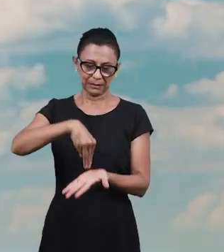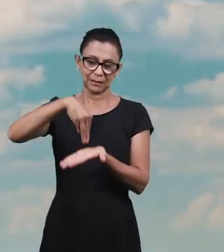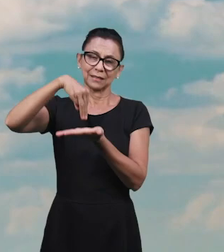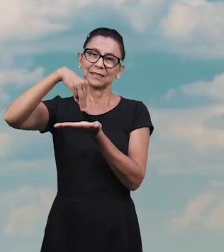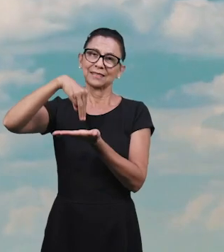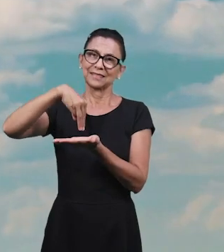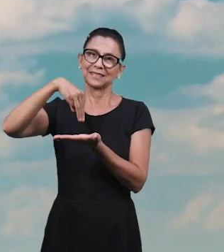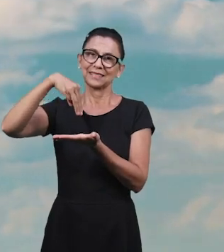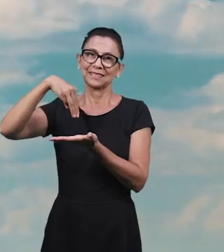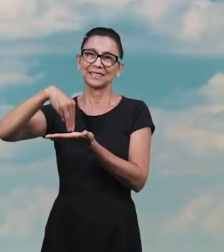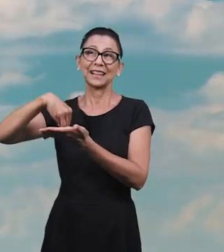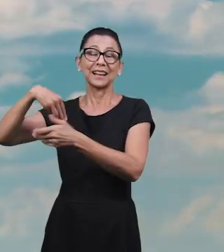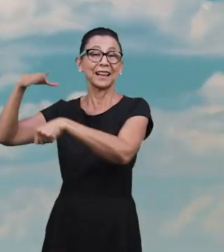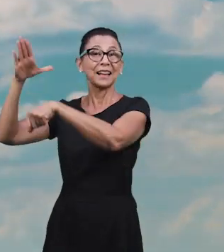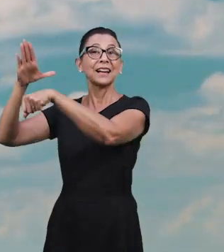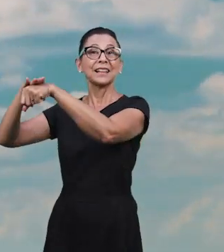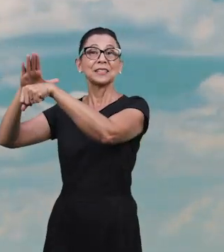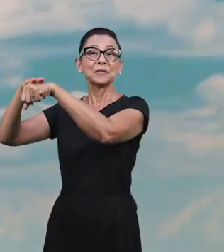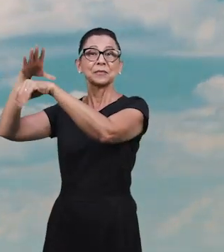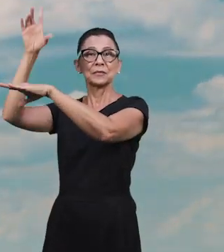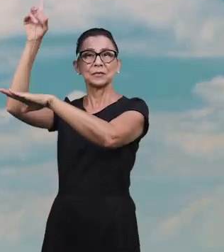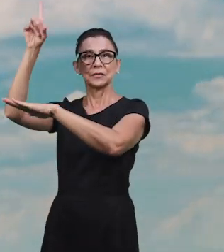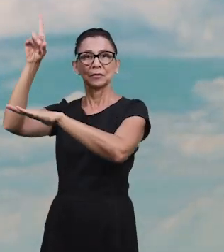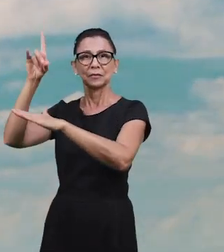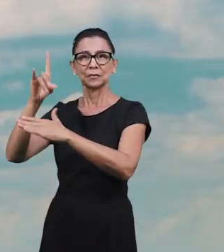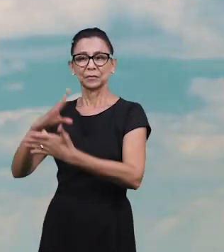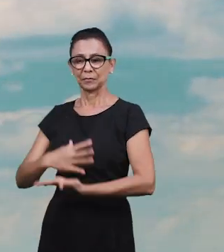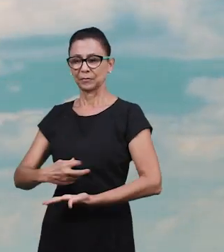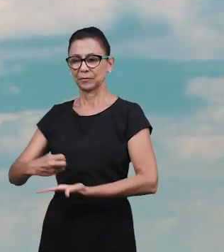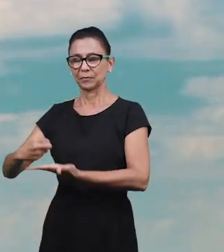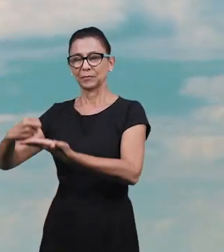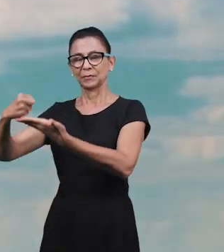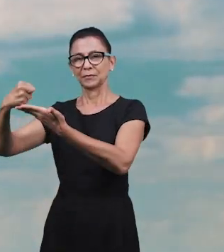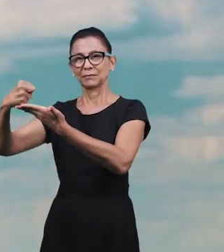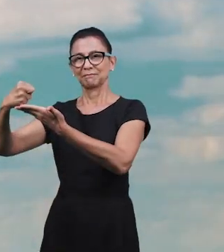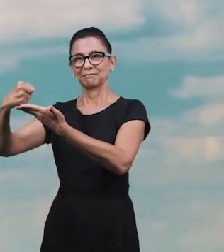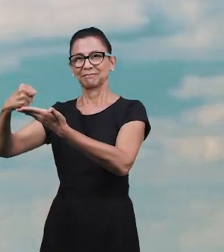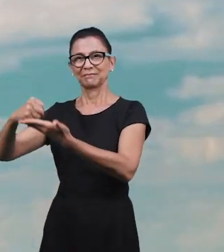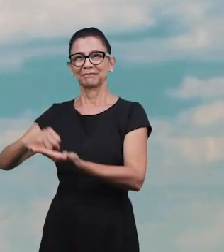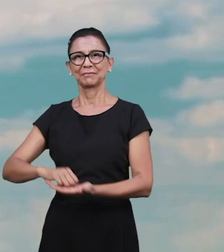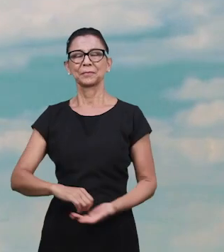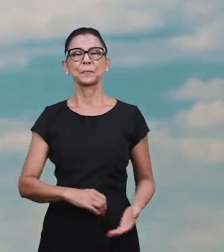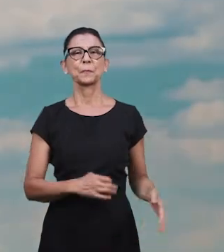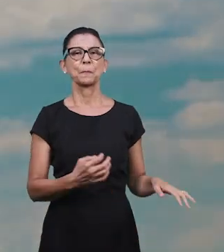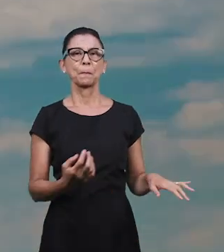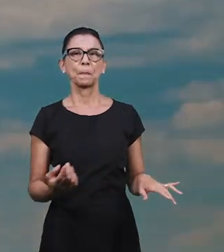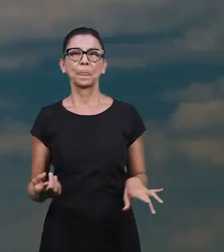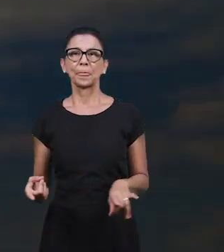Ele mesmo virá nos buscar.